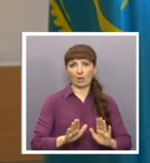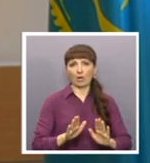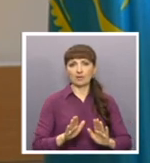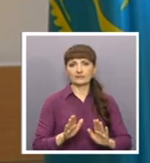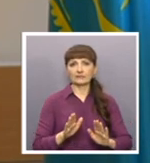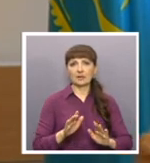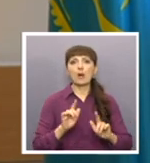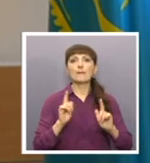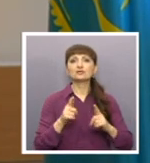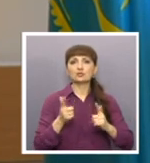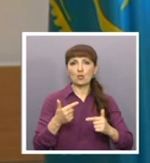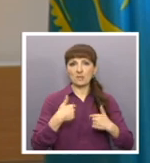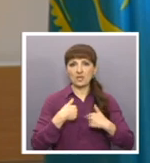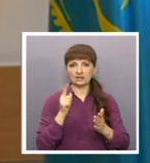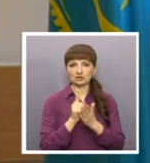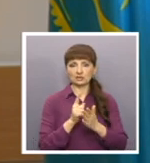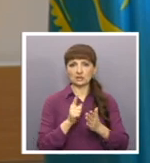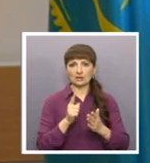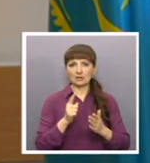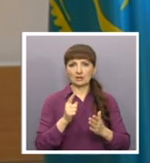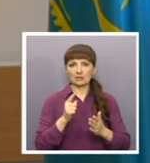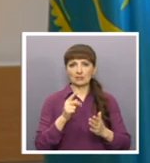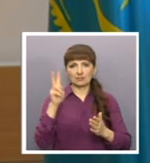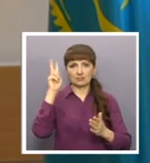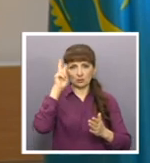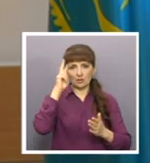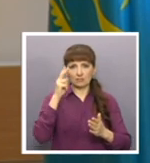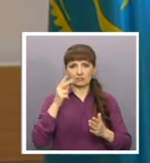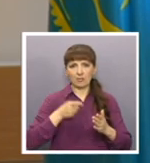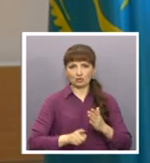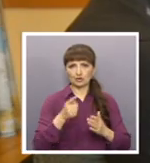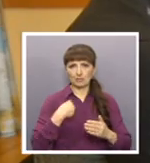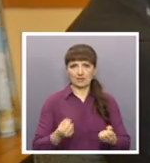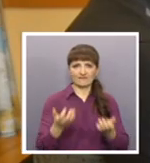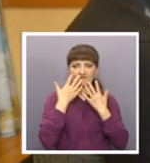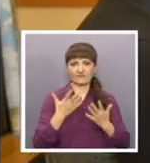Меня должны нечистотами обливать, преступник, так прямо скажем.